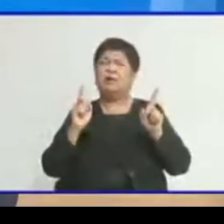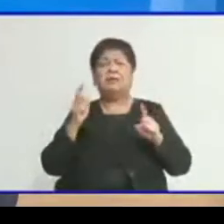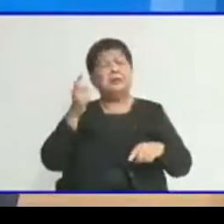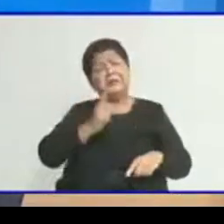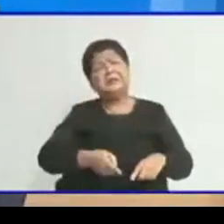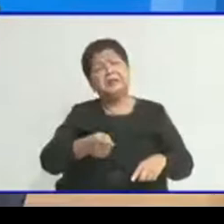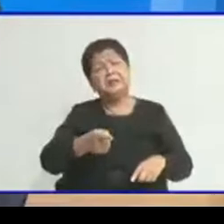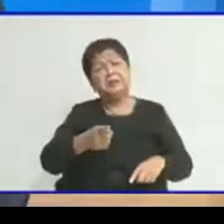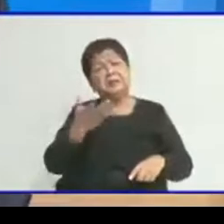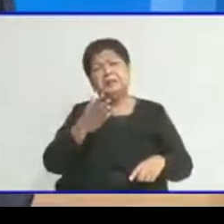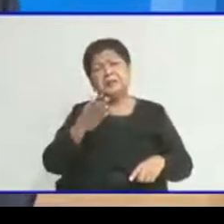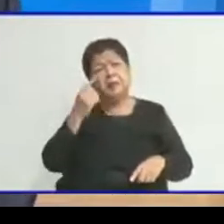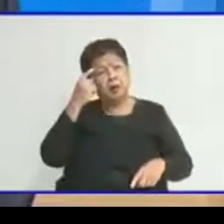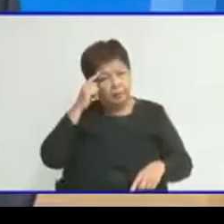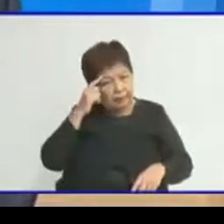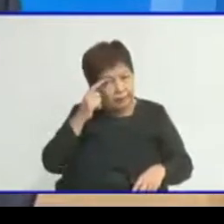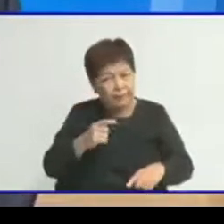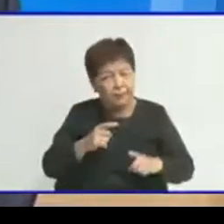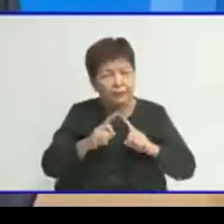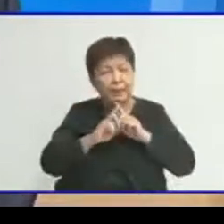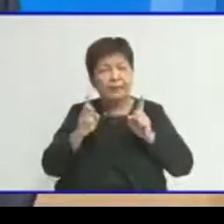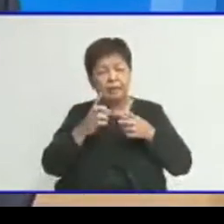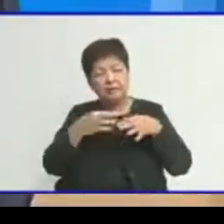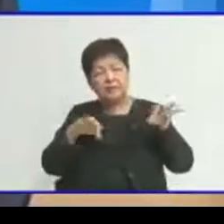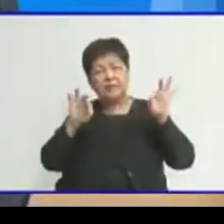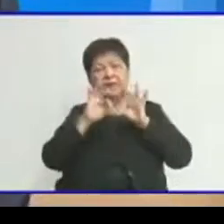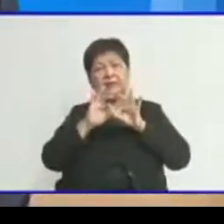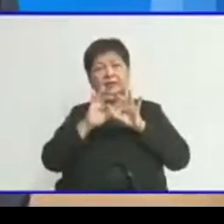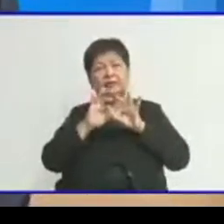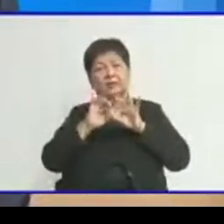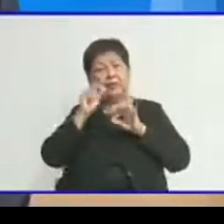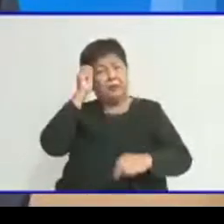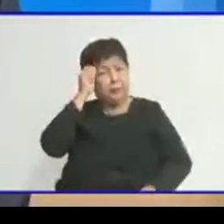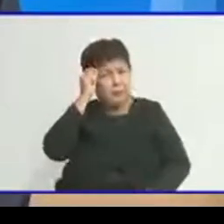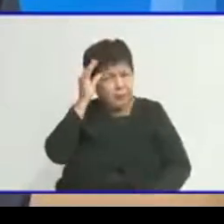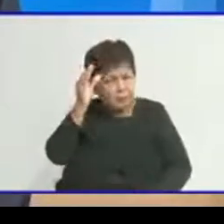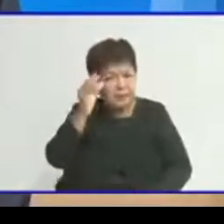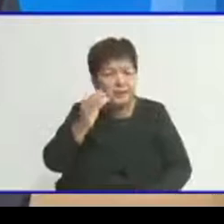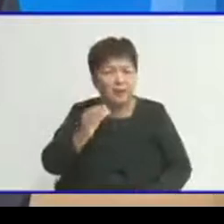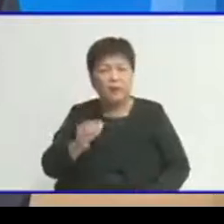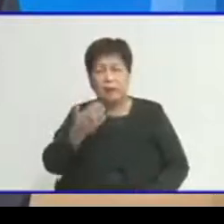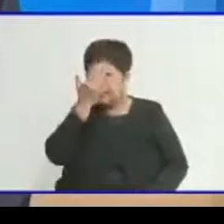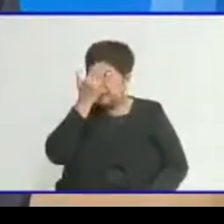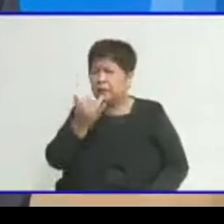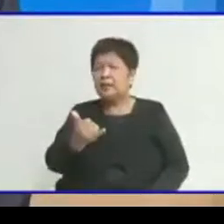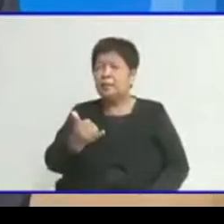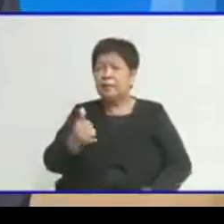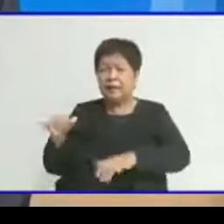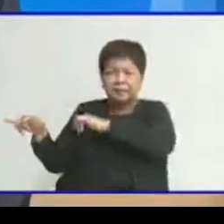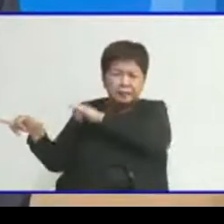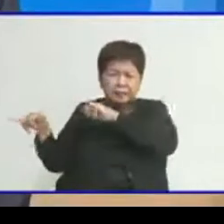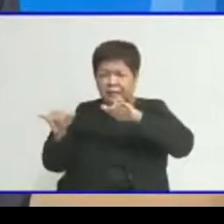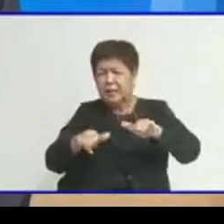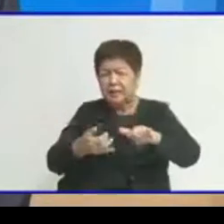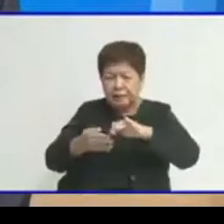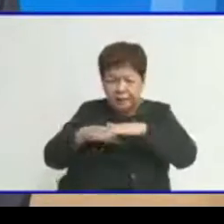ทำความเข้าใจเกี่ยวกับการเข้ามาของกลุ่มคนเหล่านี้เนี่ยว่าเขาเข้ามาเพราะเหตุผลอะไรเป็นสิ่งที่ทำให้เกิดขึ้นและขนาด